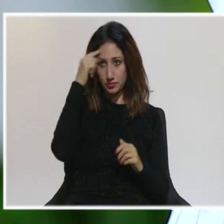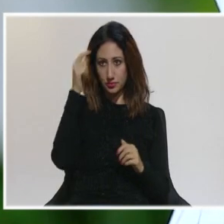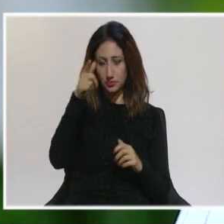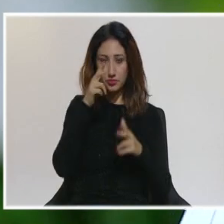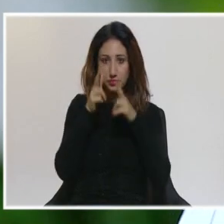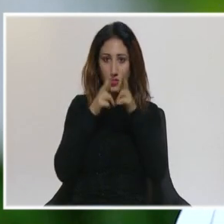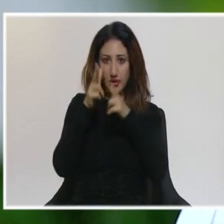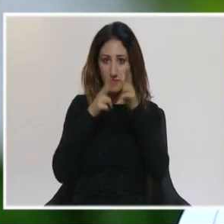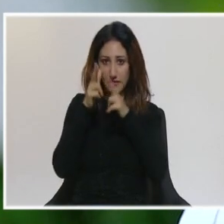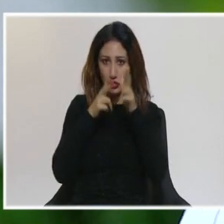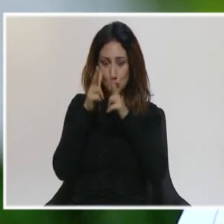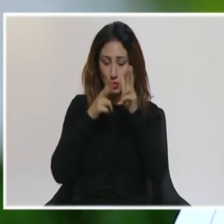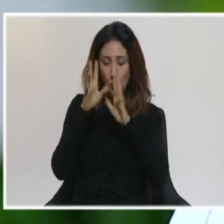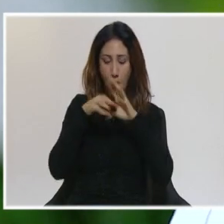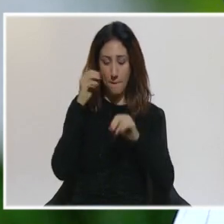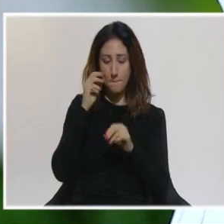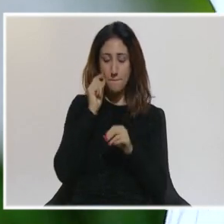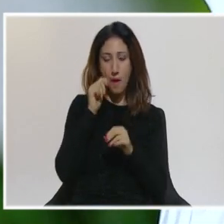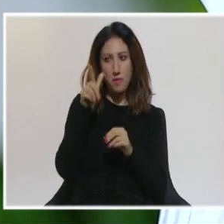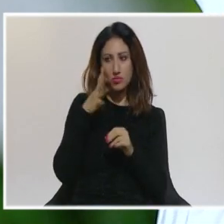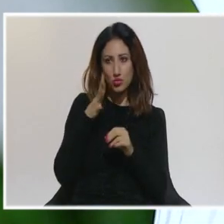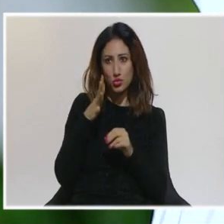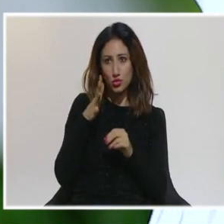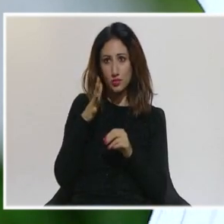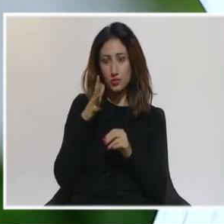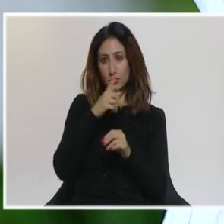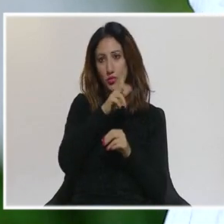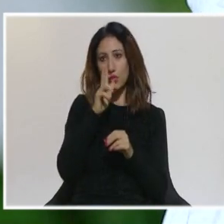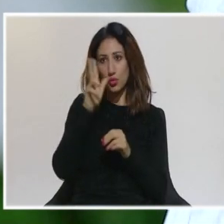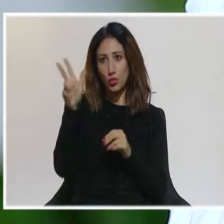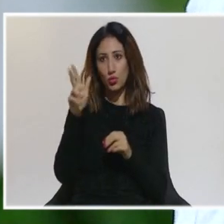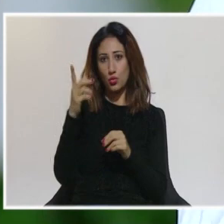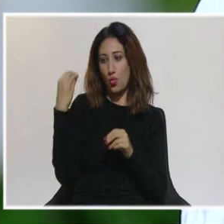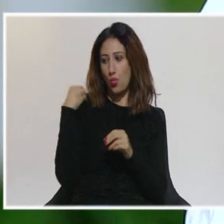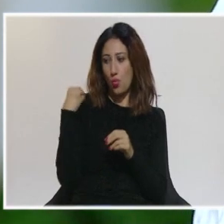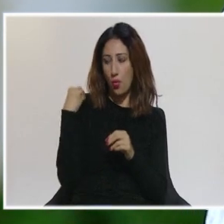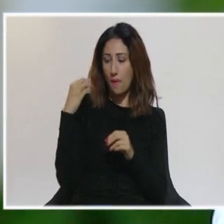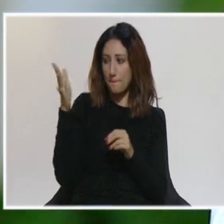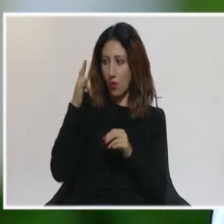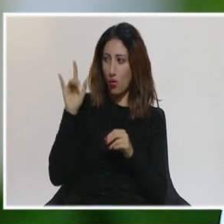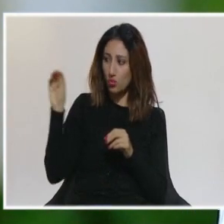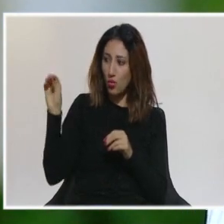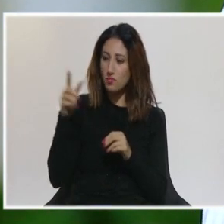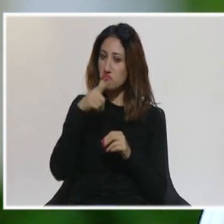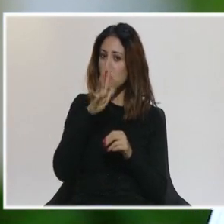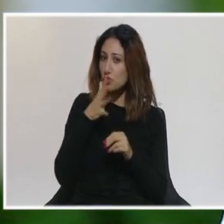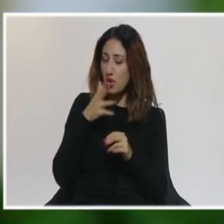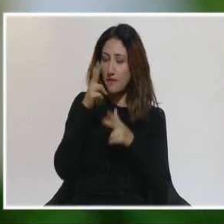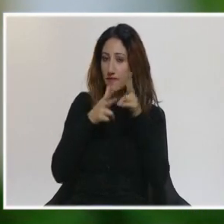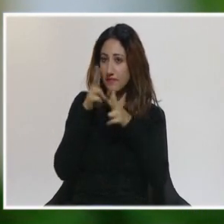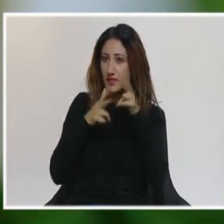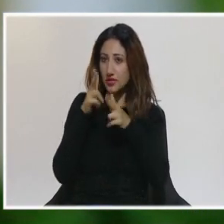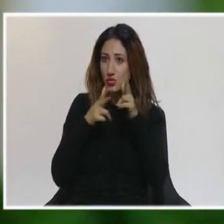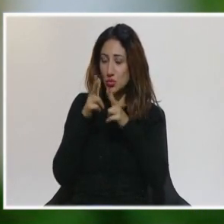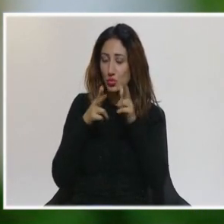في سمعت الاول كان ممكن يقول لدنيا او شروق وهم يجوا يقولوا لي يعني في الاول.